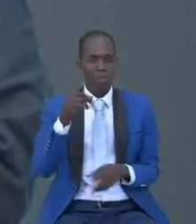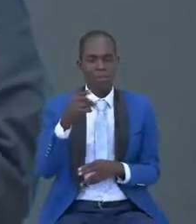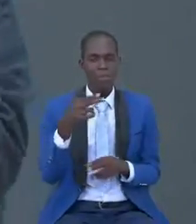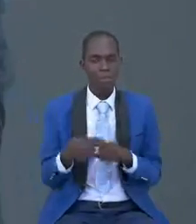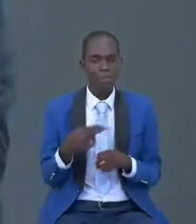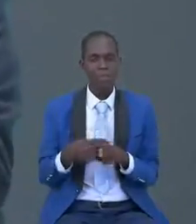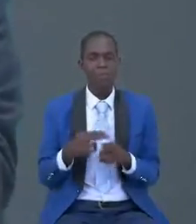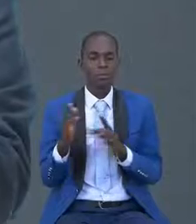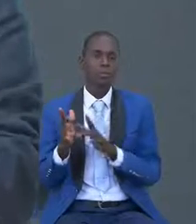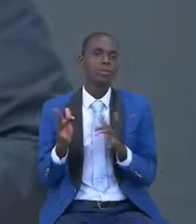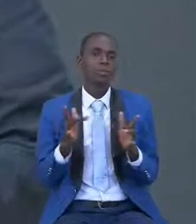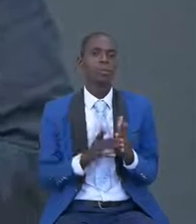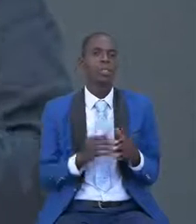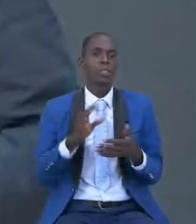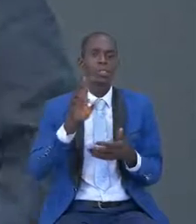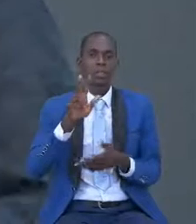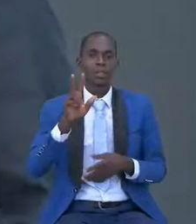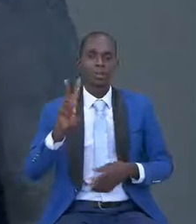tu l'appelleras Jésus.